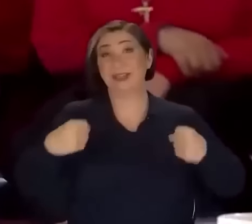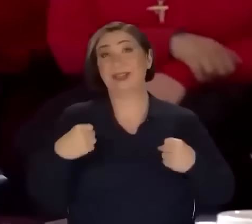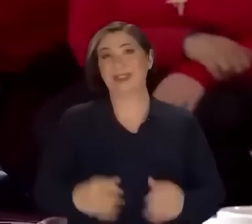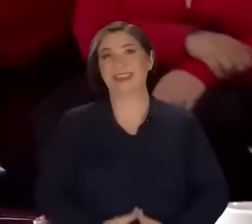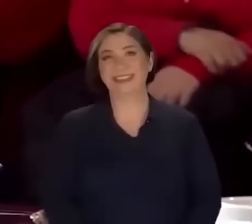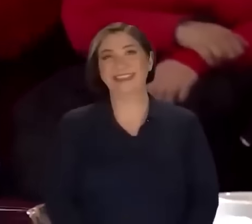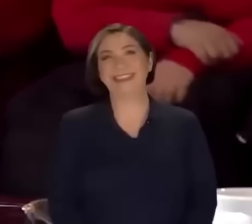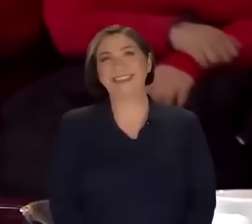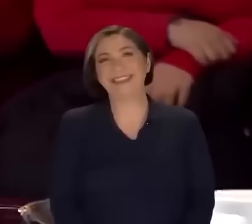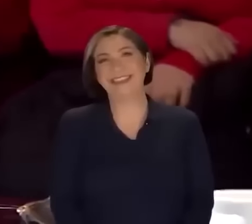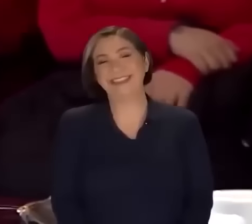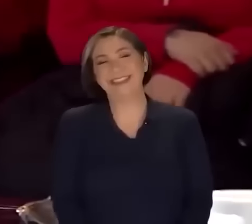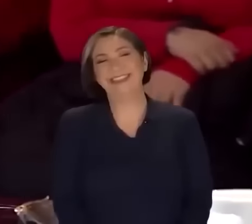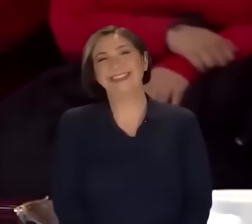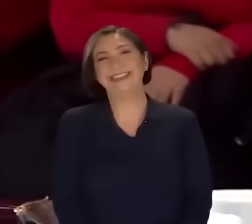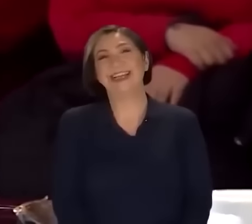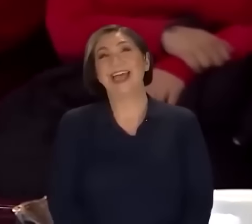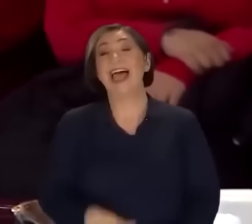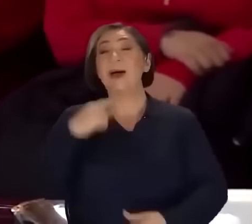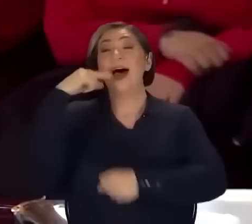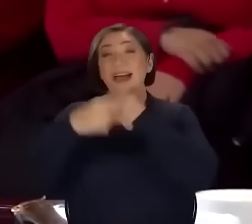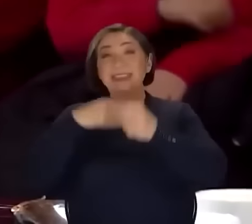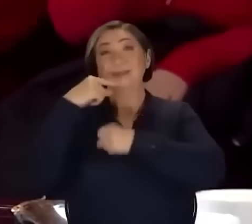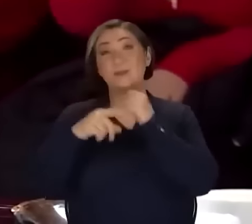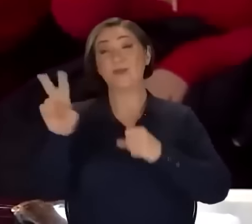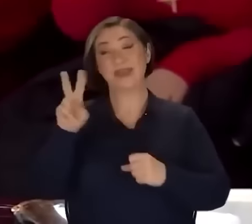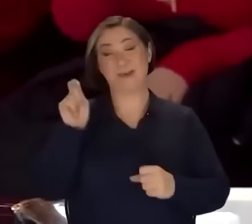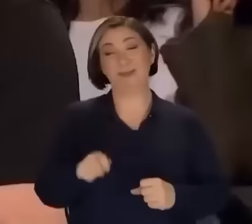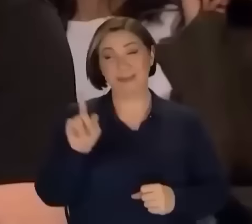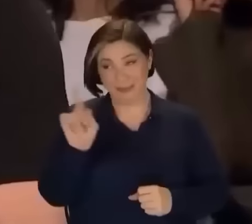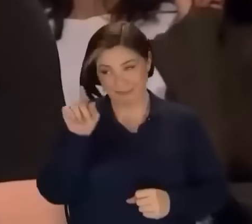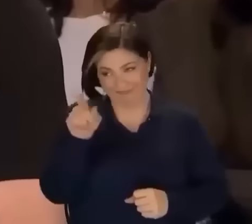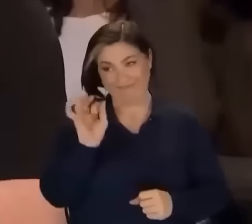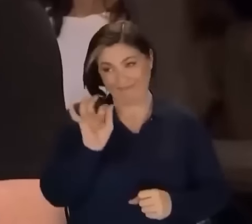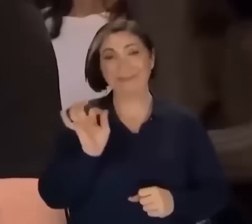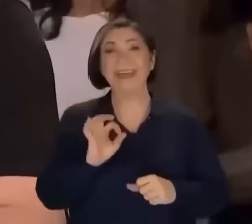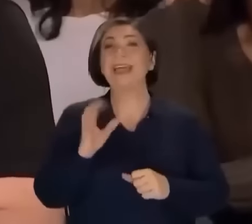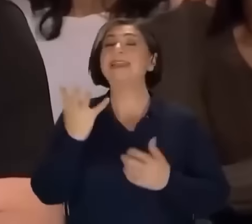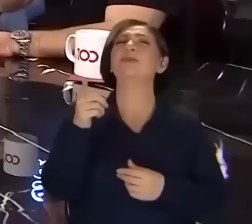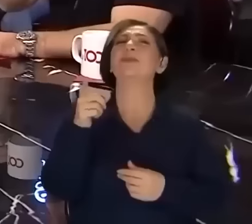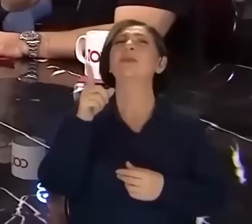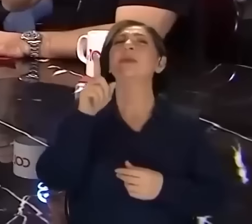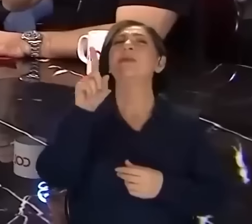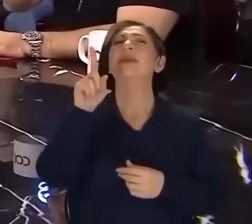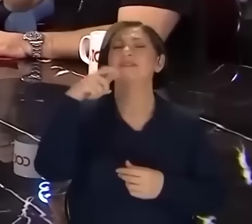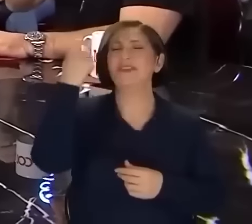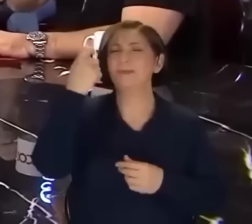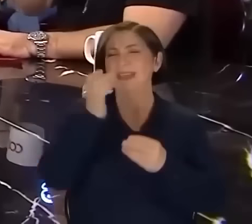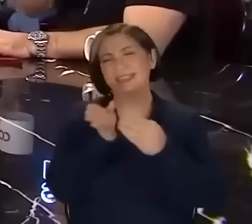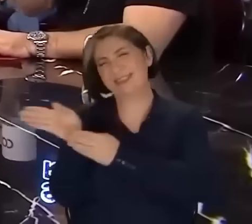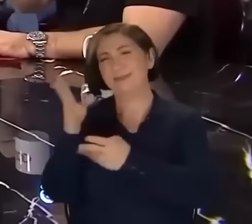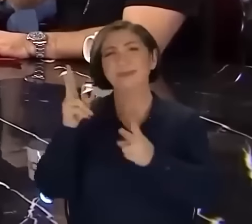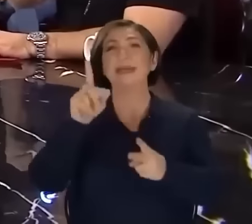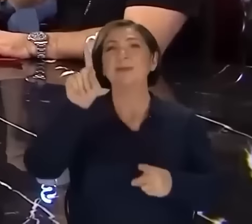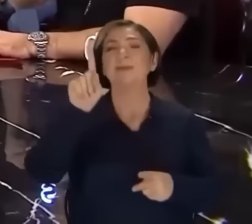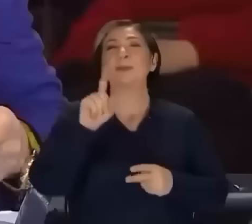sakallı bu sene moda diye Ben de yani her sene kendini moda yapacağın de Tab Ben oldu bir dakika biraz filmden çıkabilir miyim